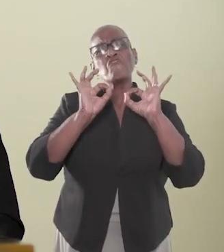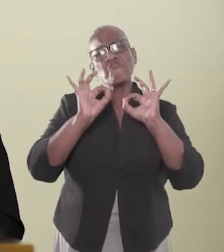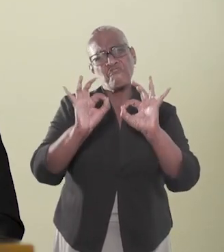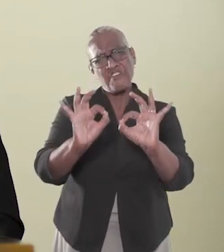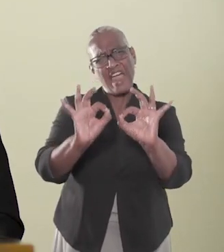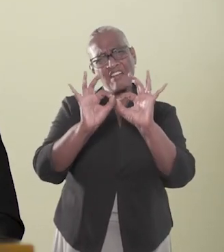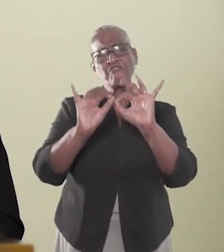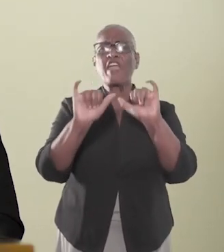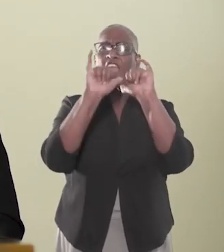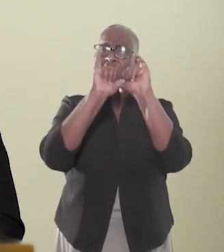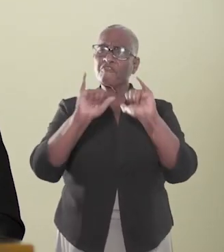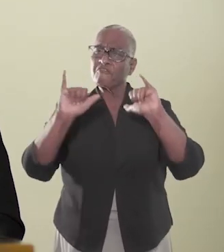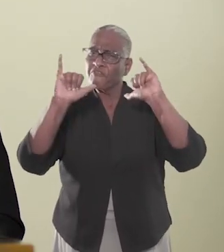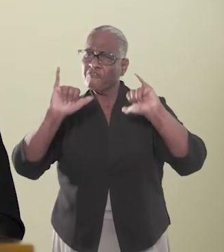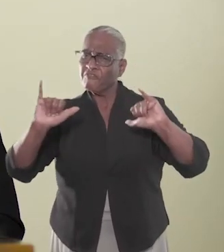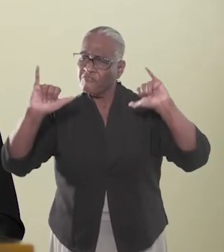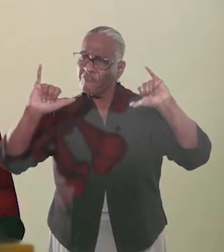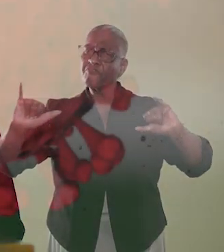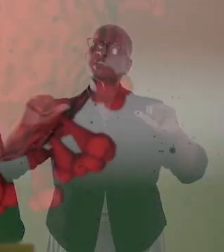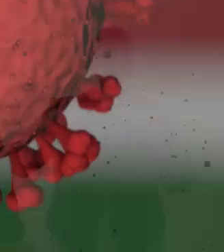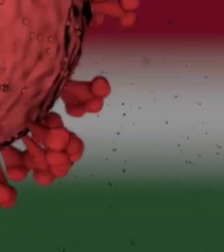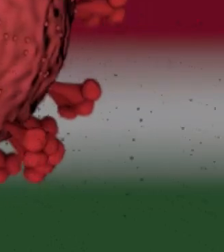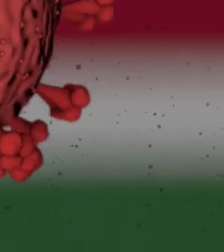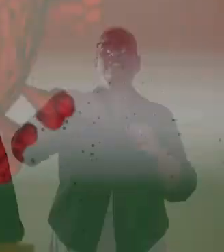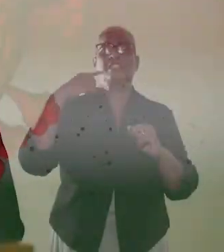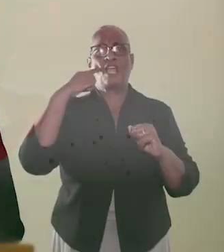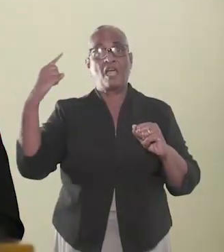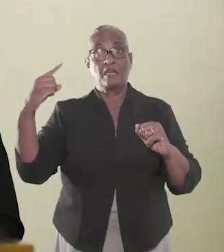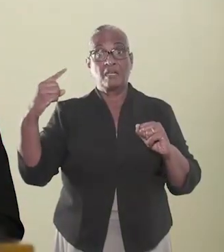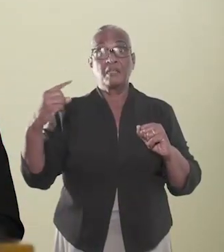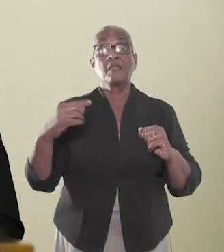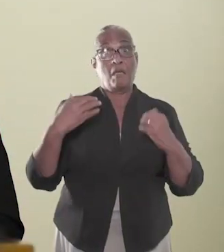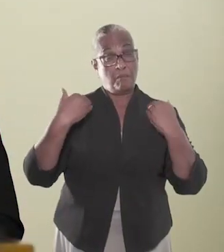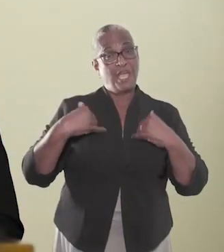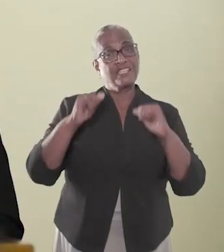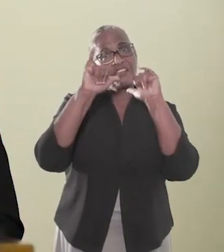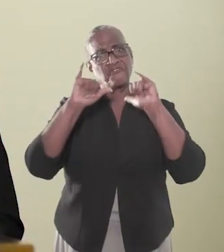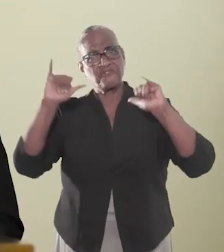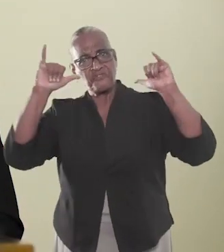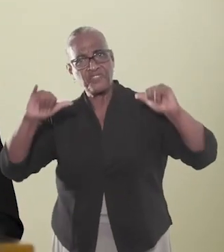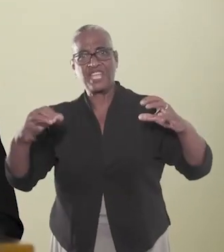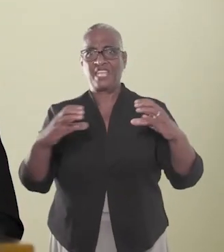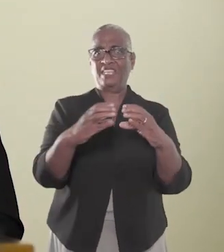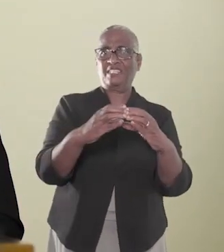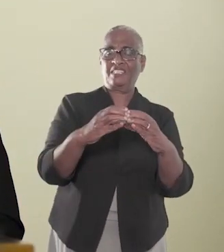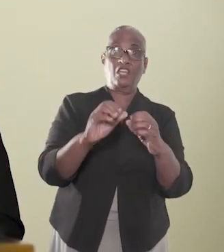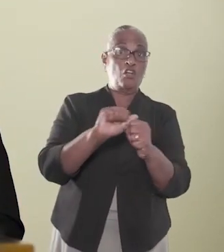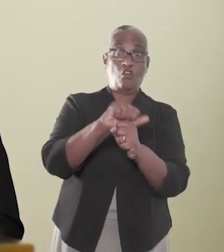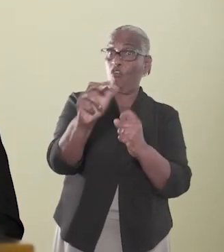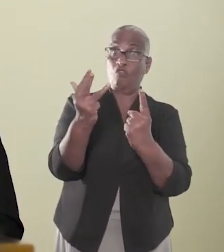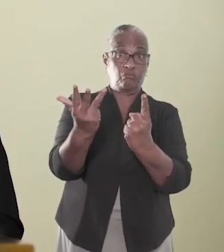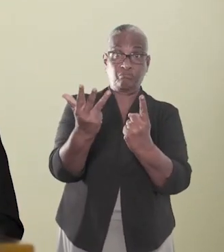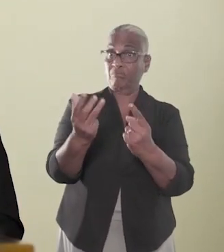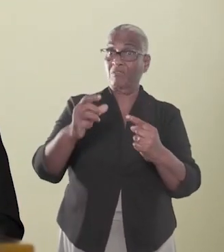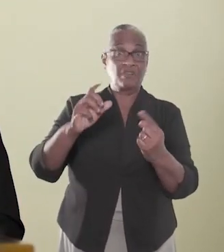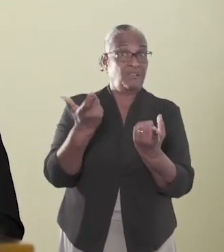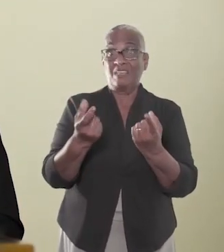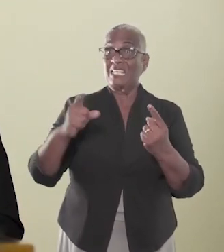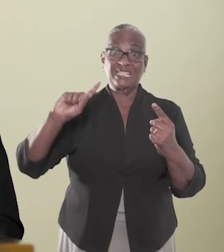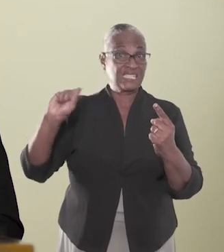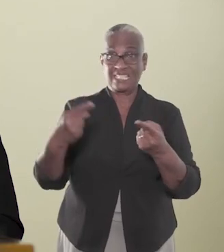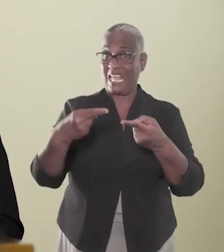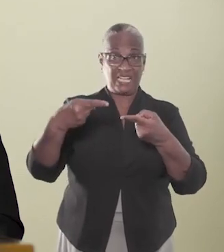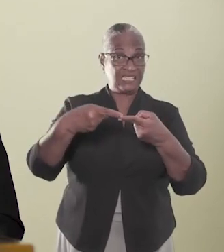veilige wezen de viesdagen doorbrengen. Er zijn mensen uit de entertainmentwereld die corona-antigeen